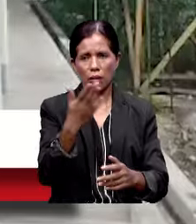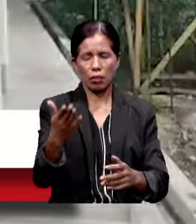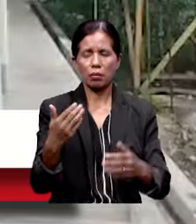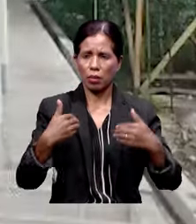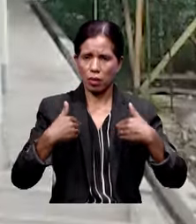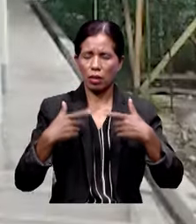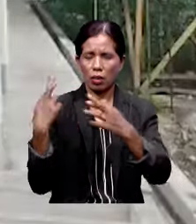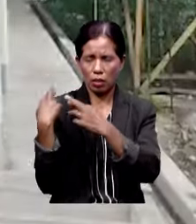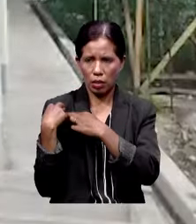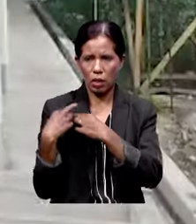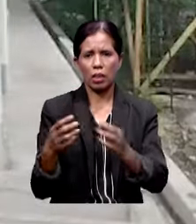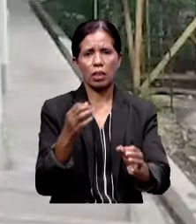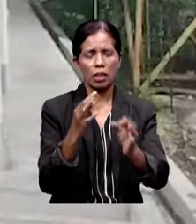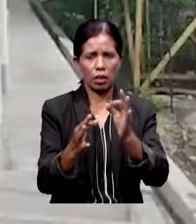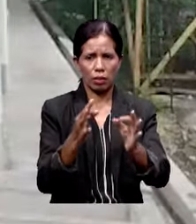responsabilitas. Karik,